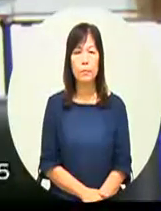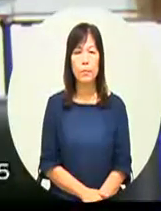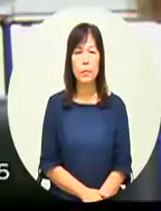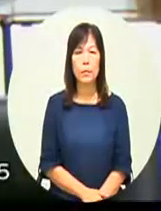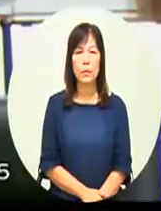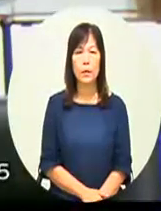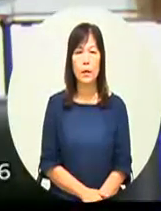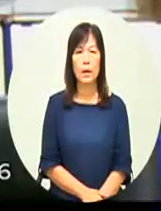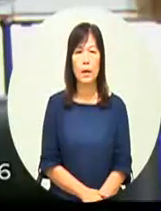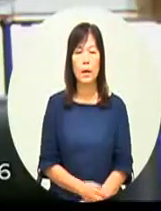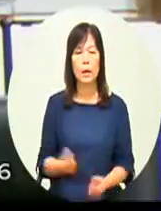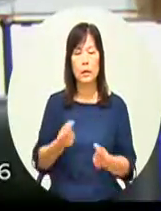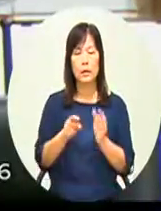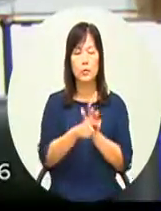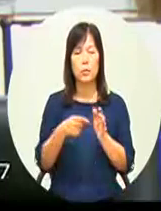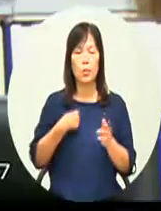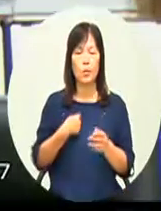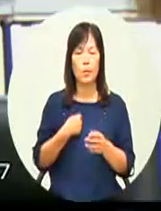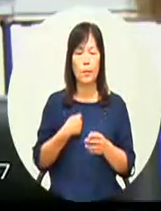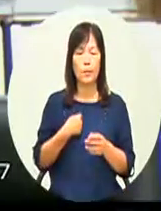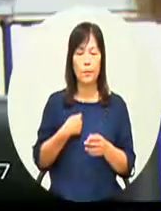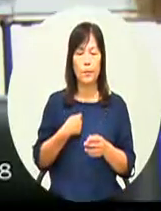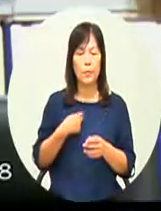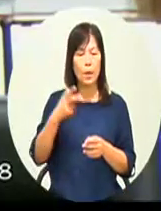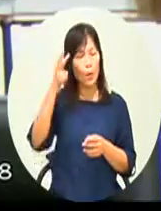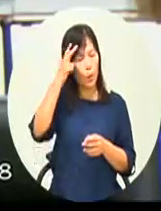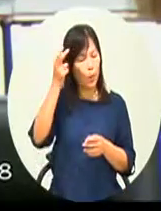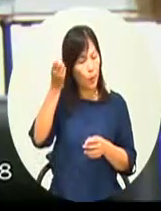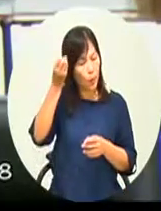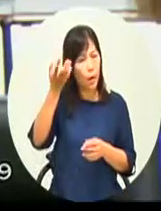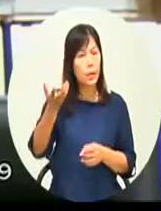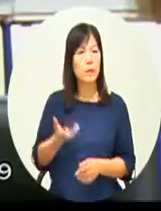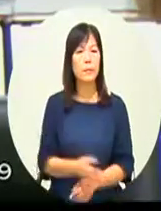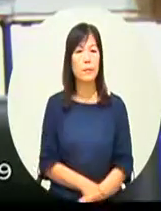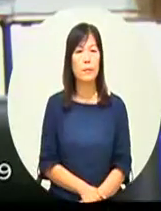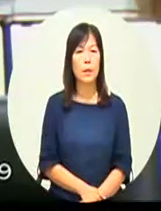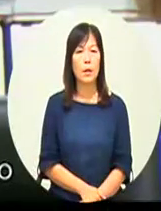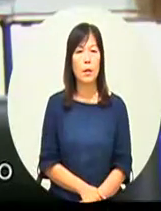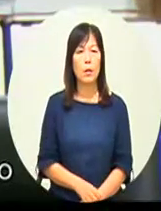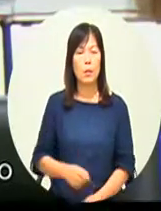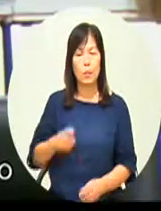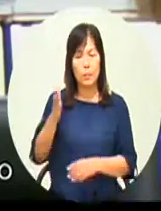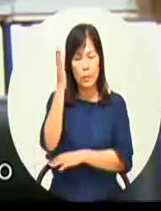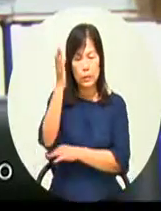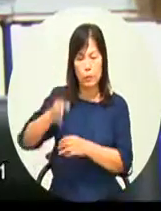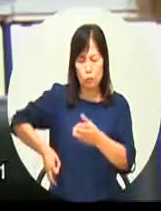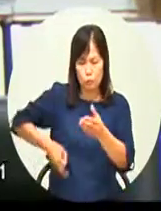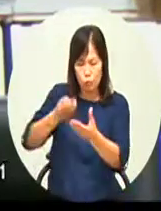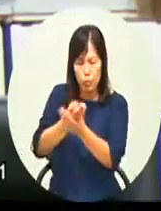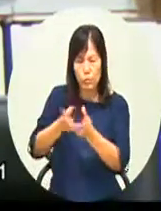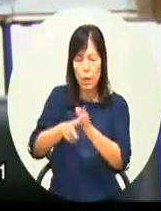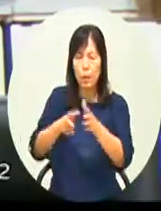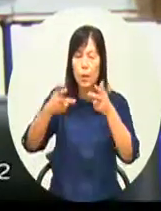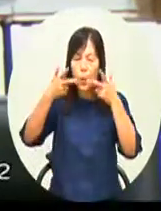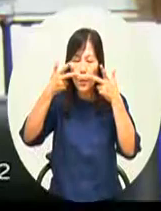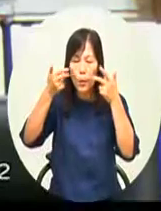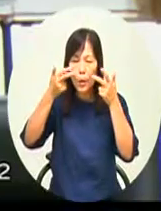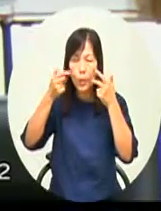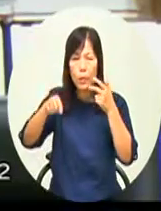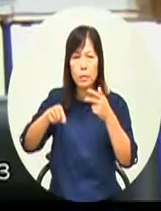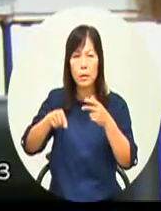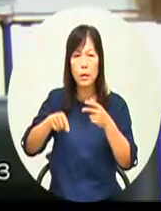像我们所谓的后花园，我觉得我们政府呢投资在原乡的观